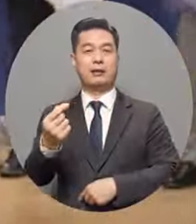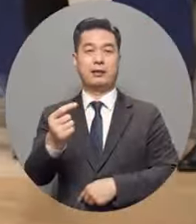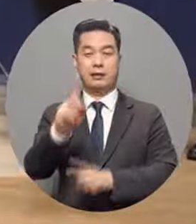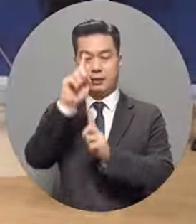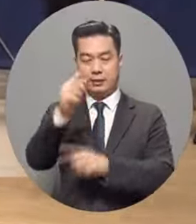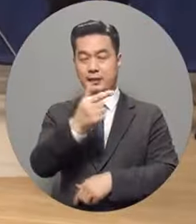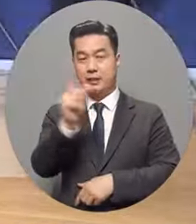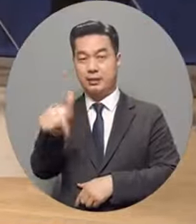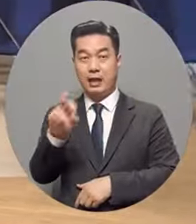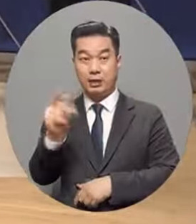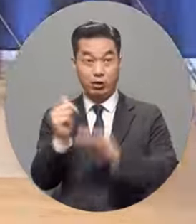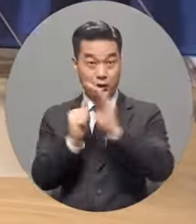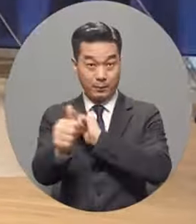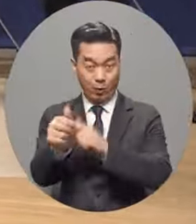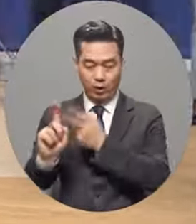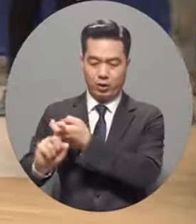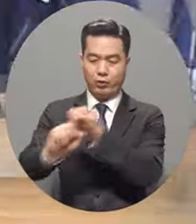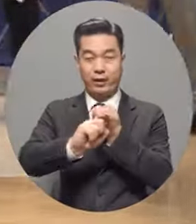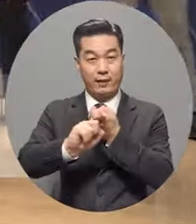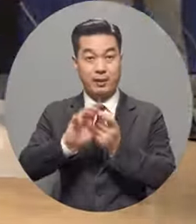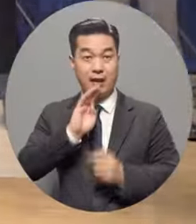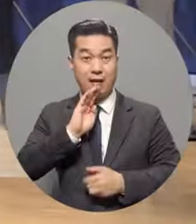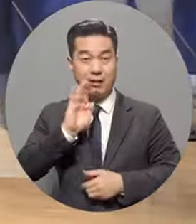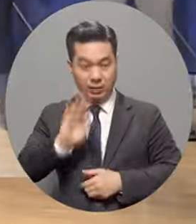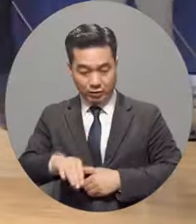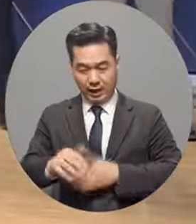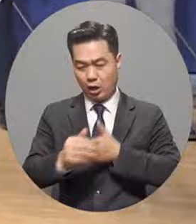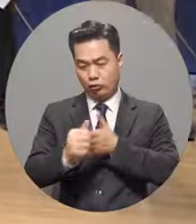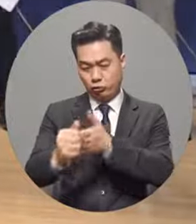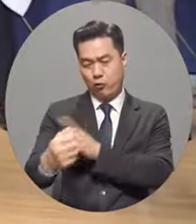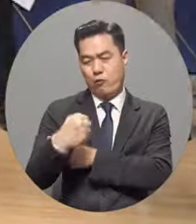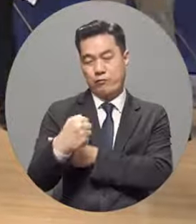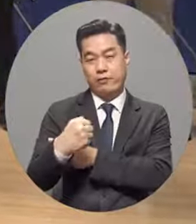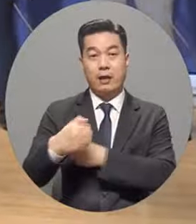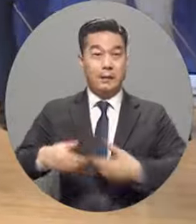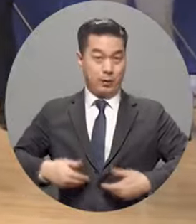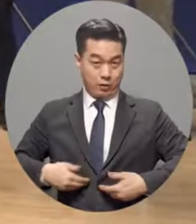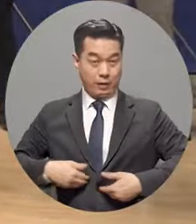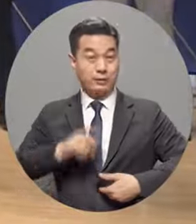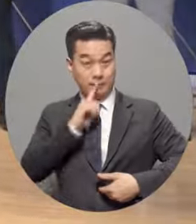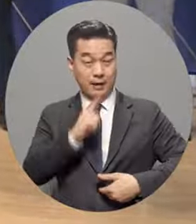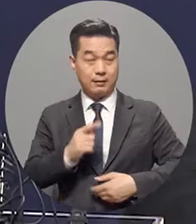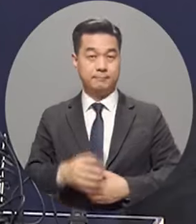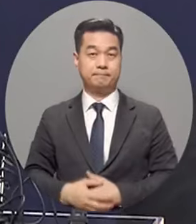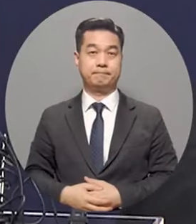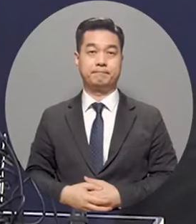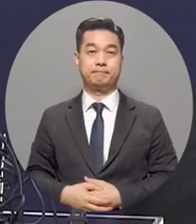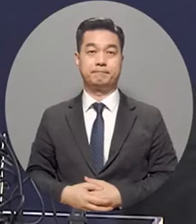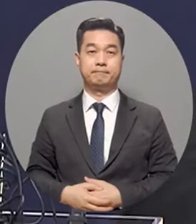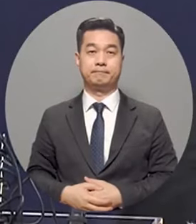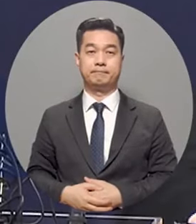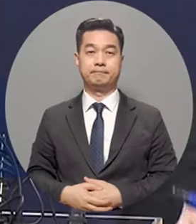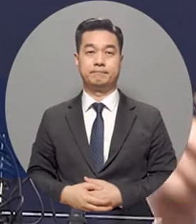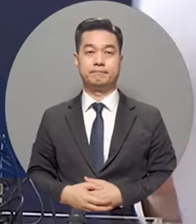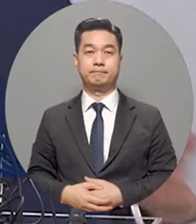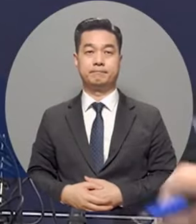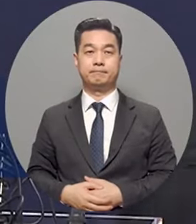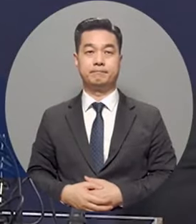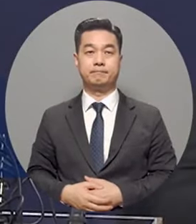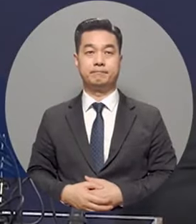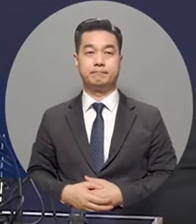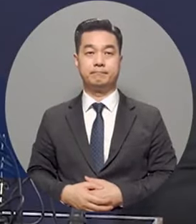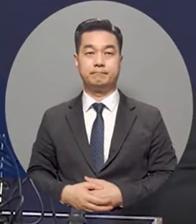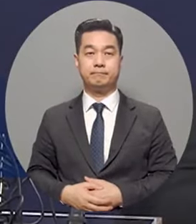대표는 연대를 강조하면서도 통합의 주도권을 잡겠다는 뜻은 분명히 했습니다. 우선 새로운